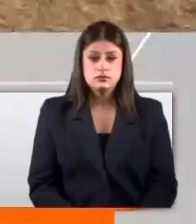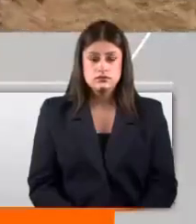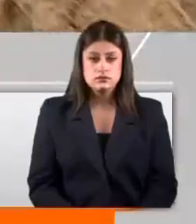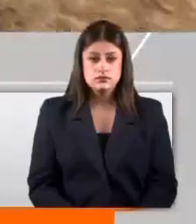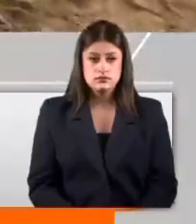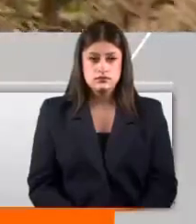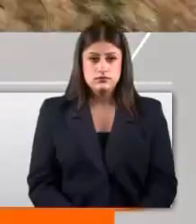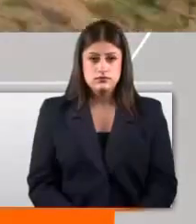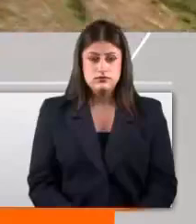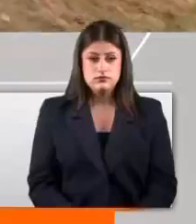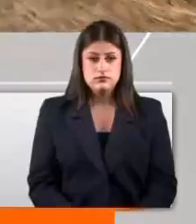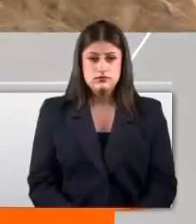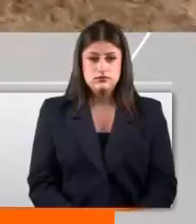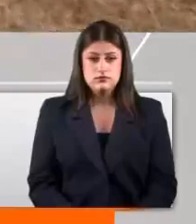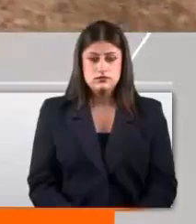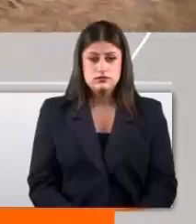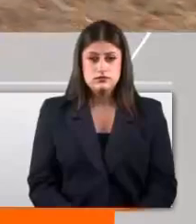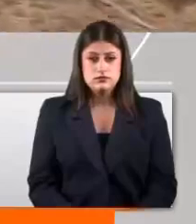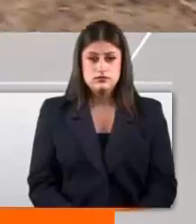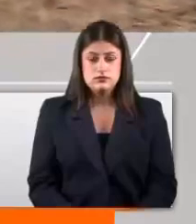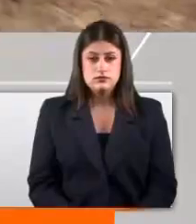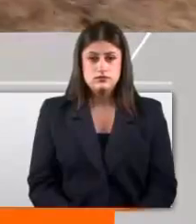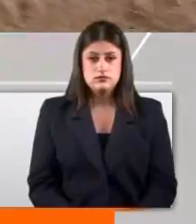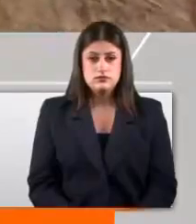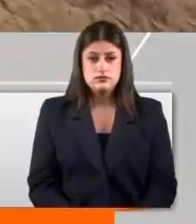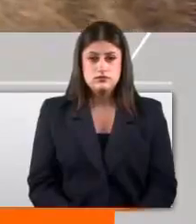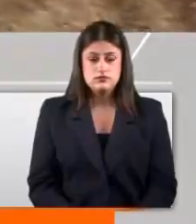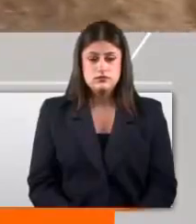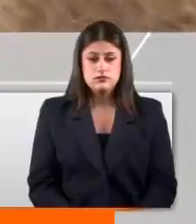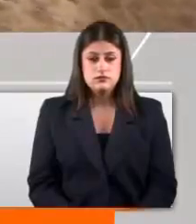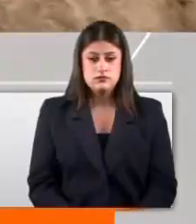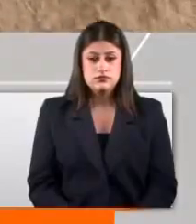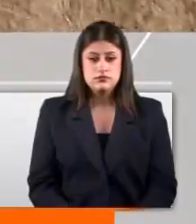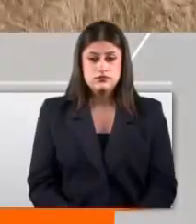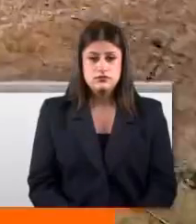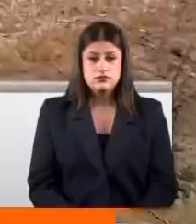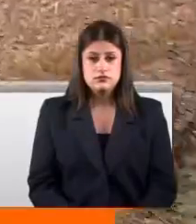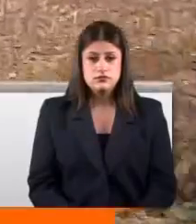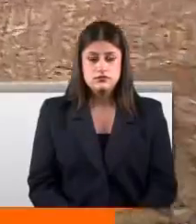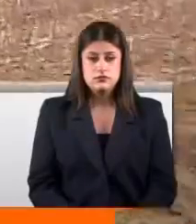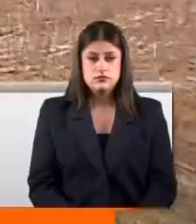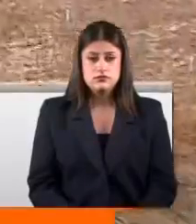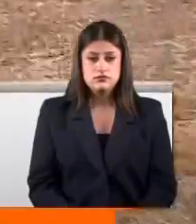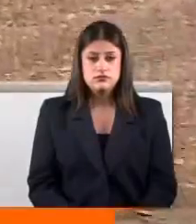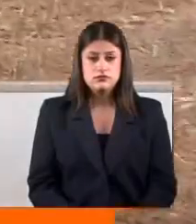%50-%60 ama %100'ün üzerinde fiyat çekenler de var arsa fiyatlarında.